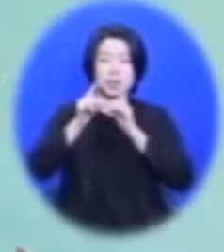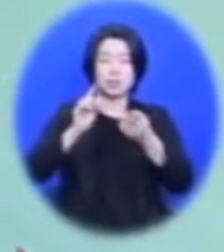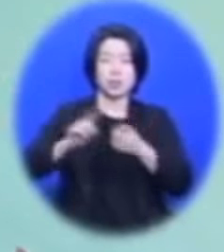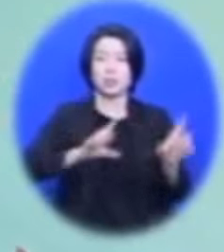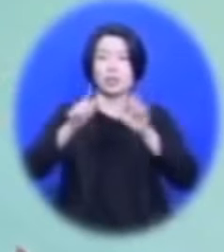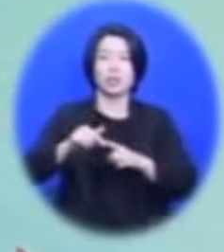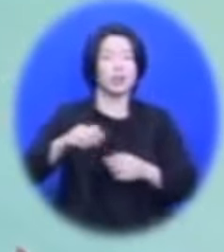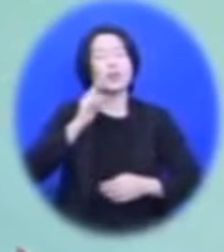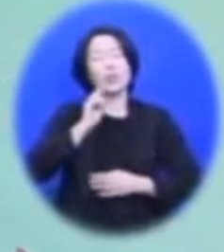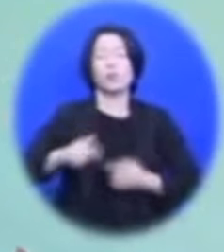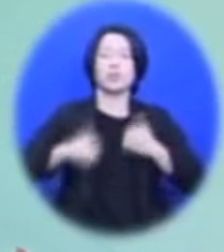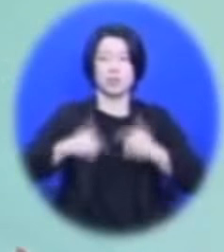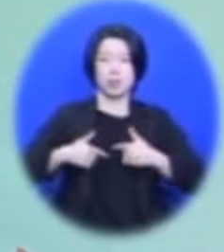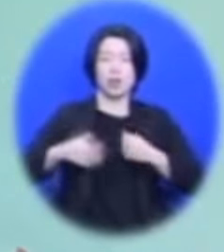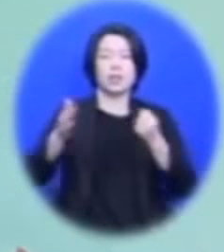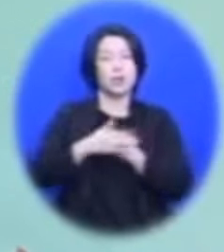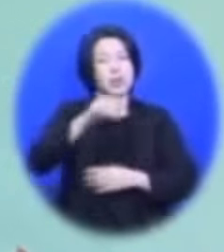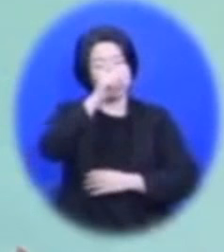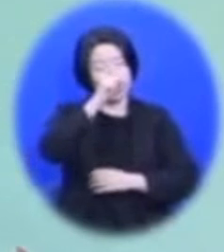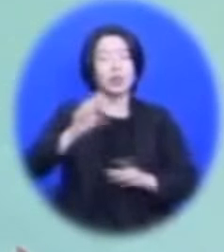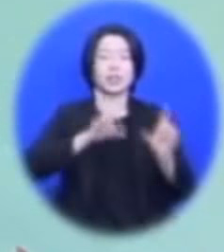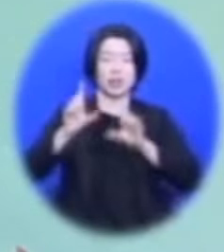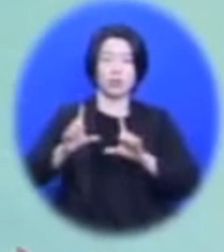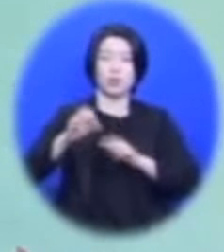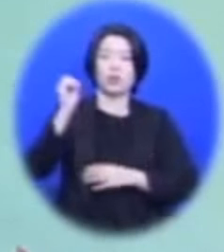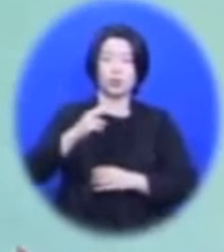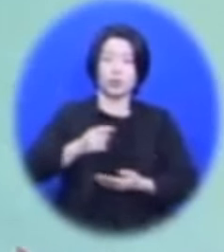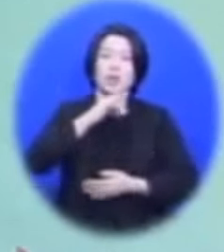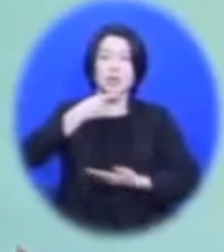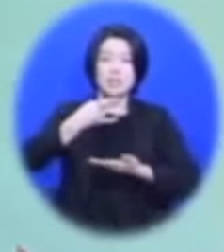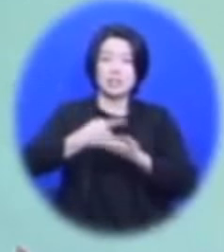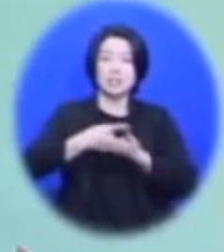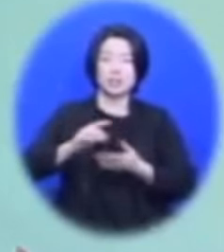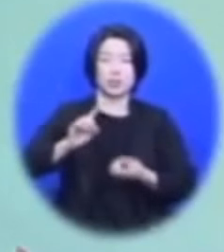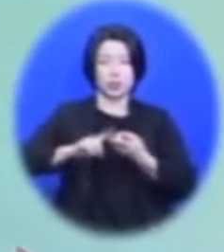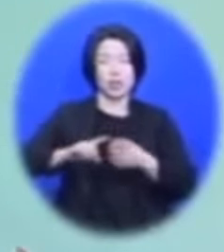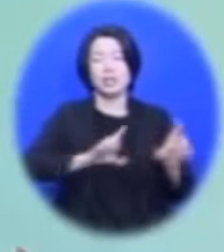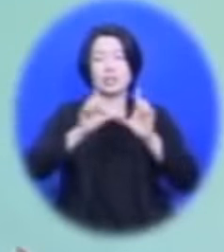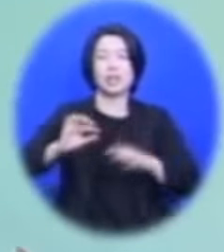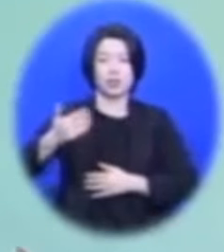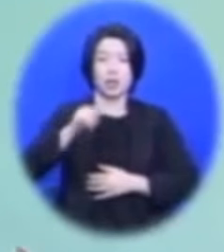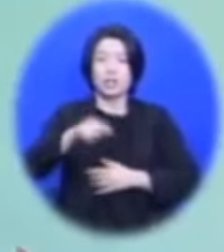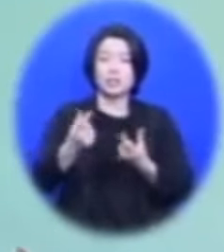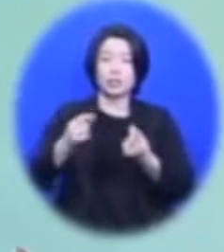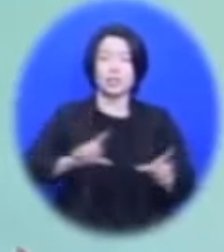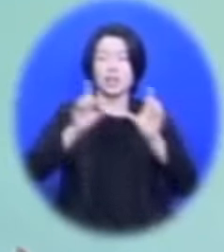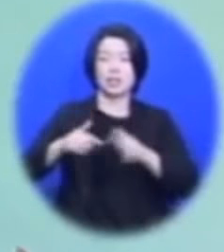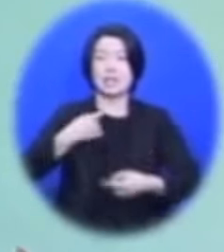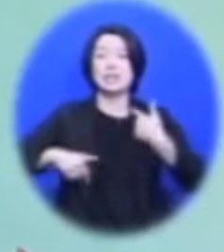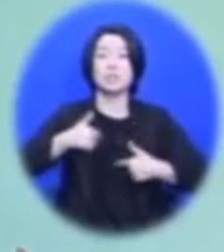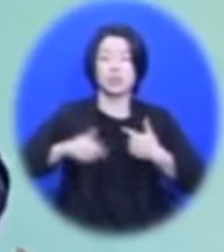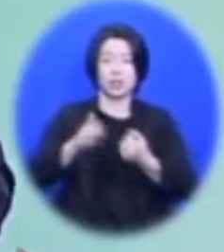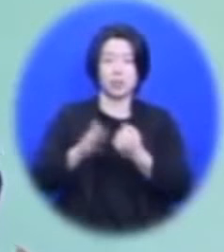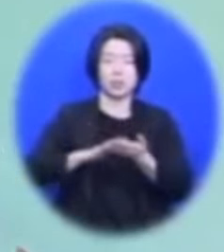기뻐요. 그래서 선하게 살고 그리고 의롭게 삽니다. 기쁘니까, 그렇게 사는 게 기쁘니까.